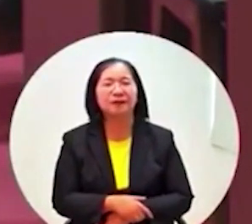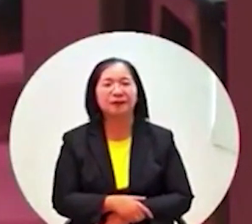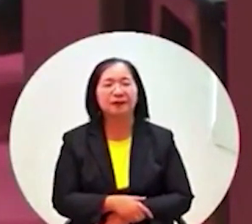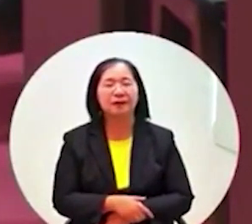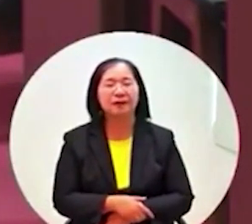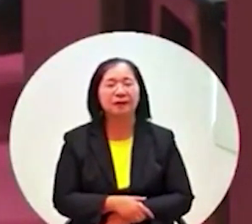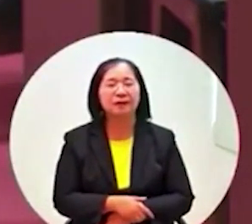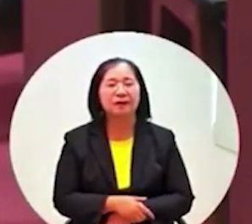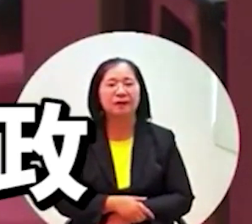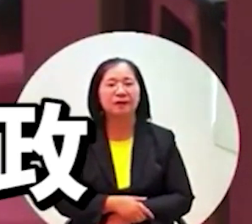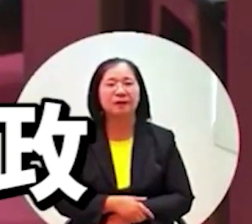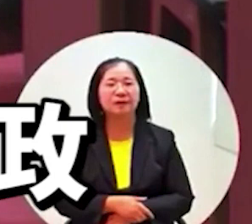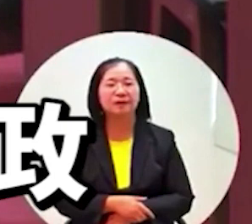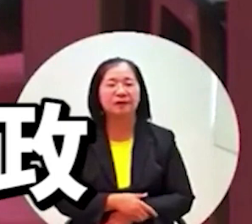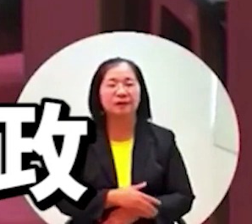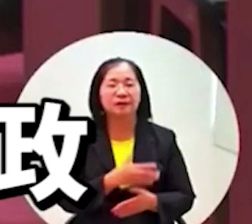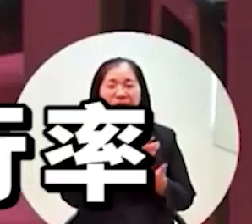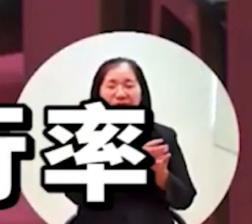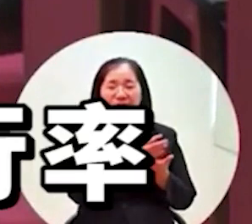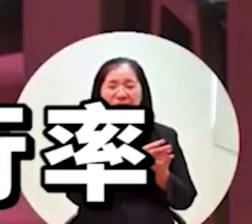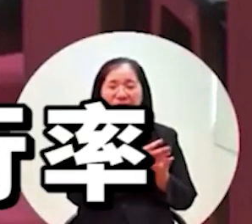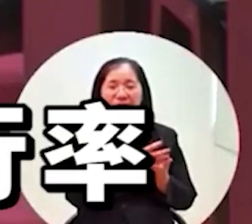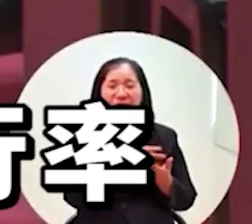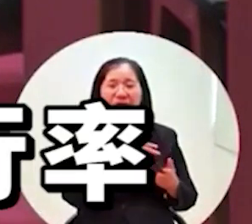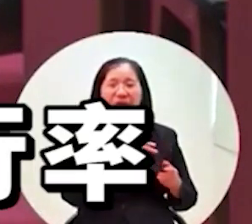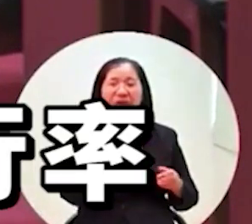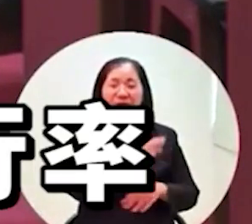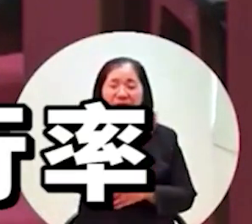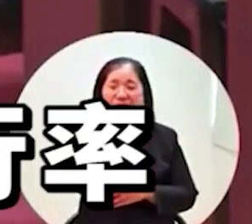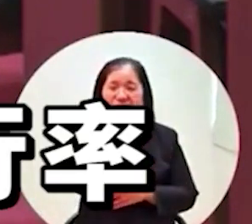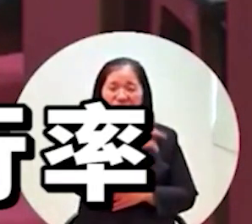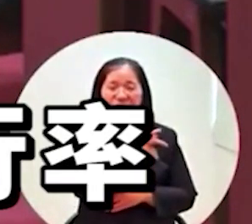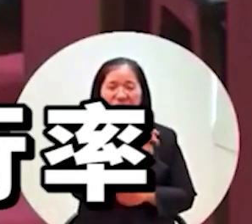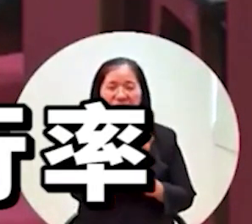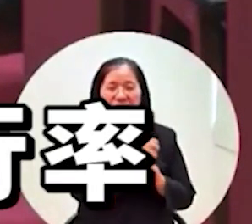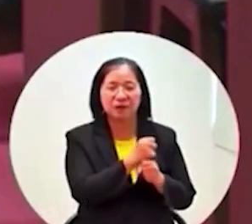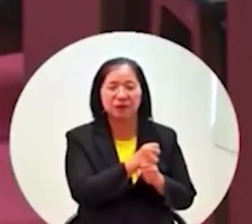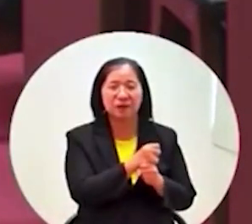的处理，不管是行政或者是执行率，